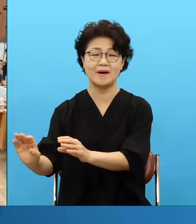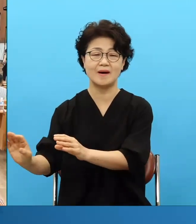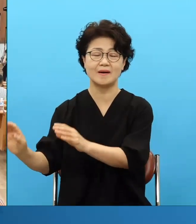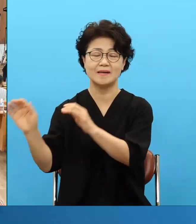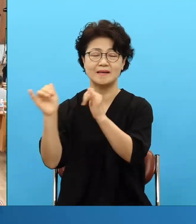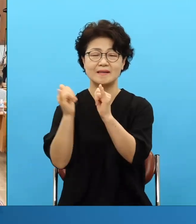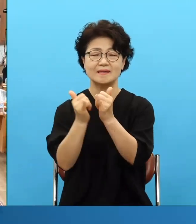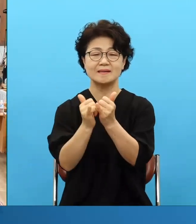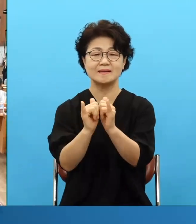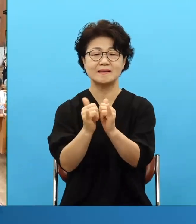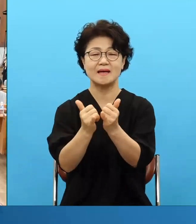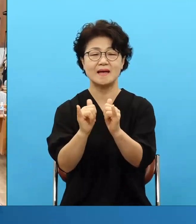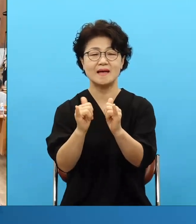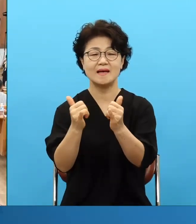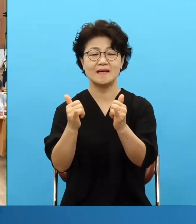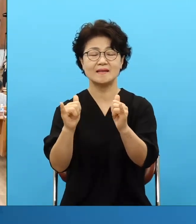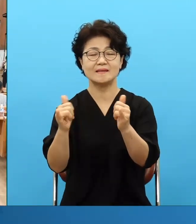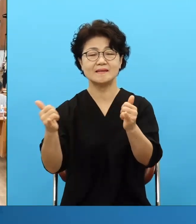잃어버린